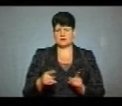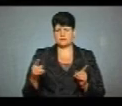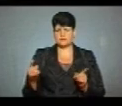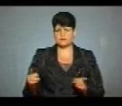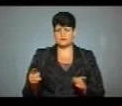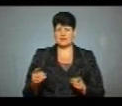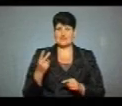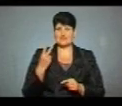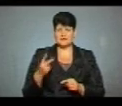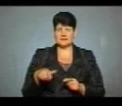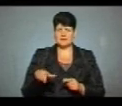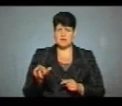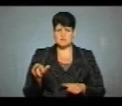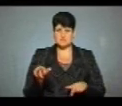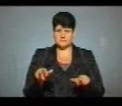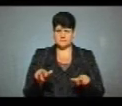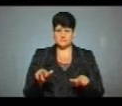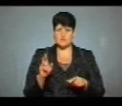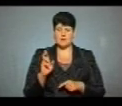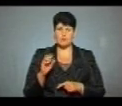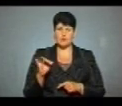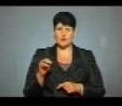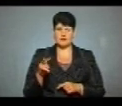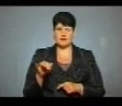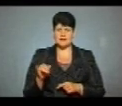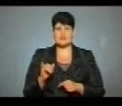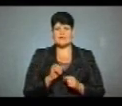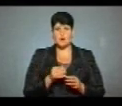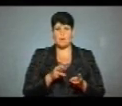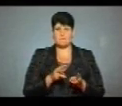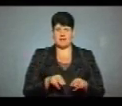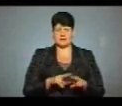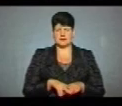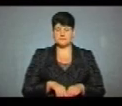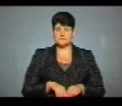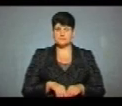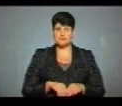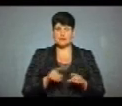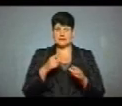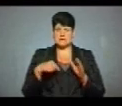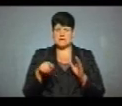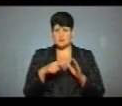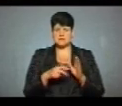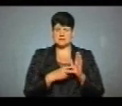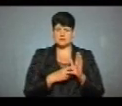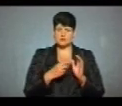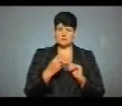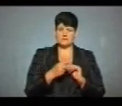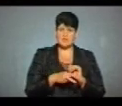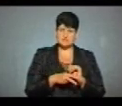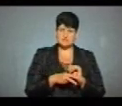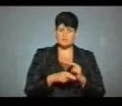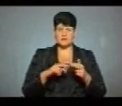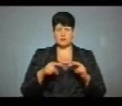Дві траси, і бойлерні йдуть траси, і траси опалення. Діаметр труби, я кажу, йде 720-й, переход